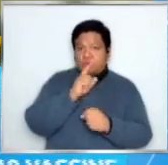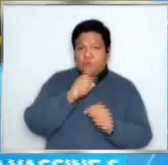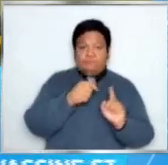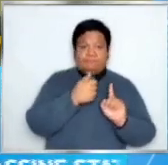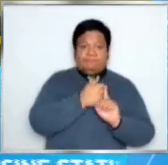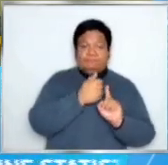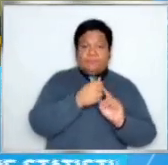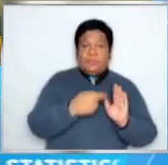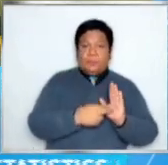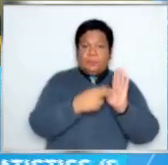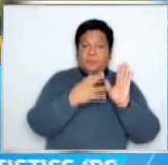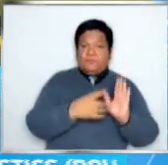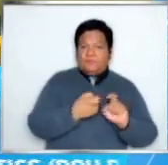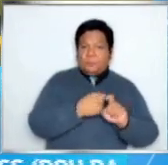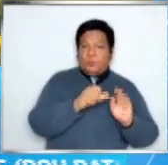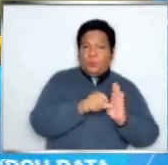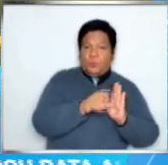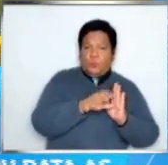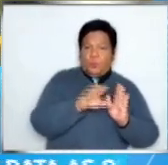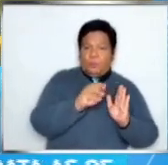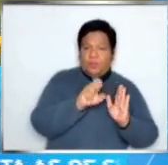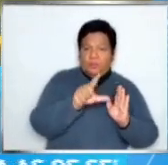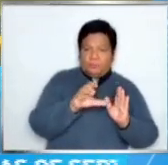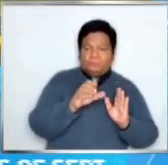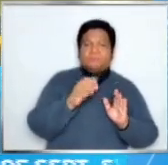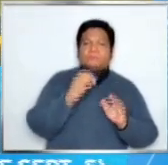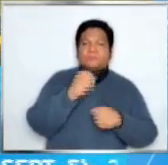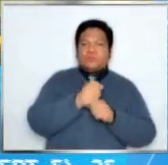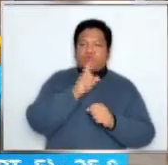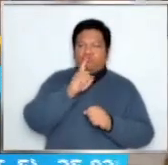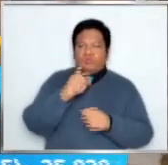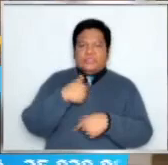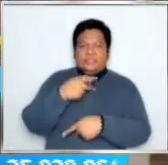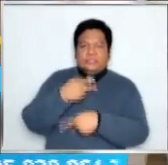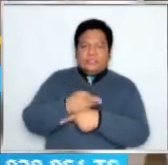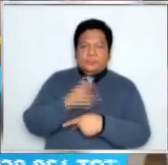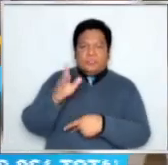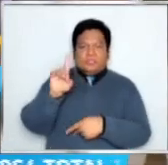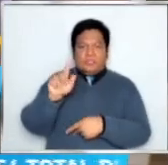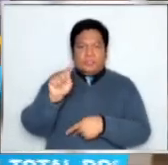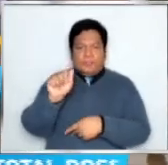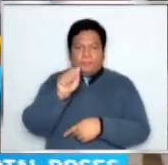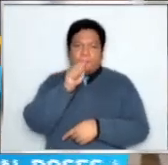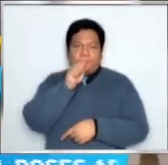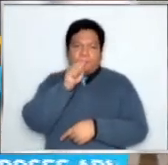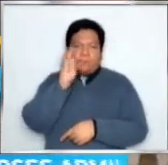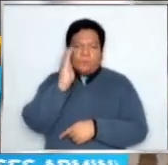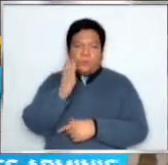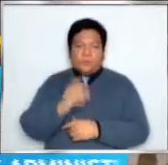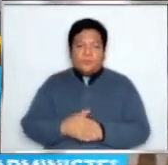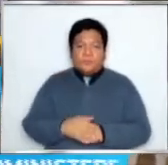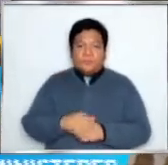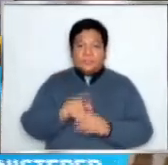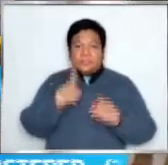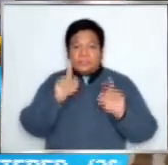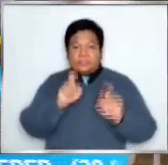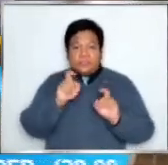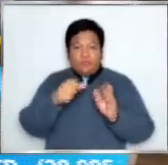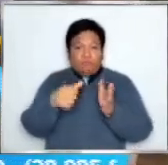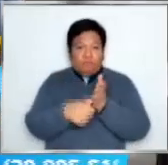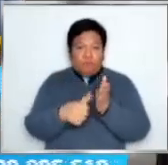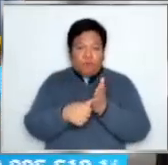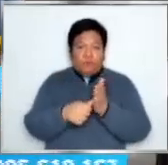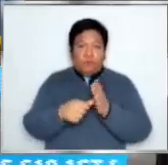James Jimenez na pangangalagaan naman ang kanilang data privacy. Ang test voting ay mula alas 8 ng umaga oras